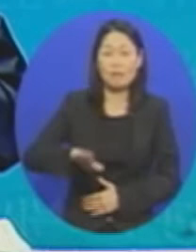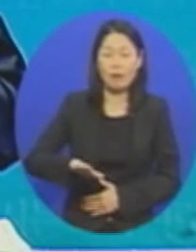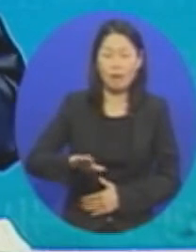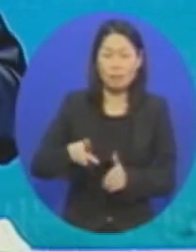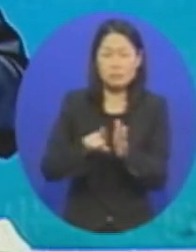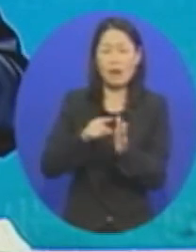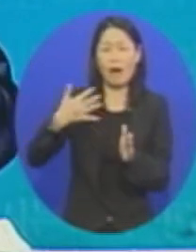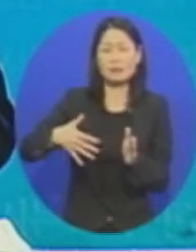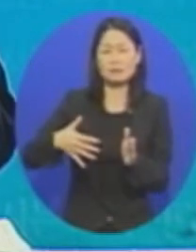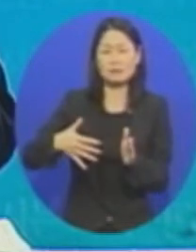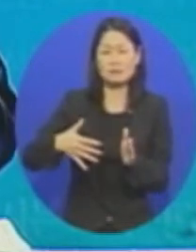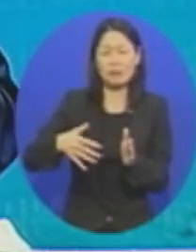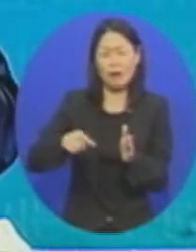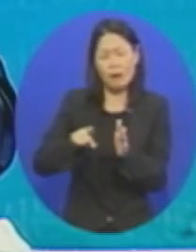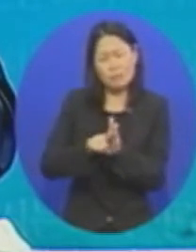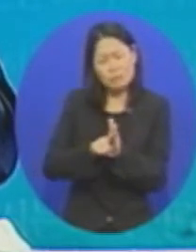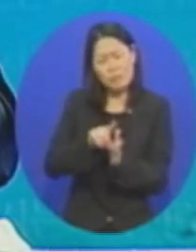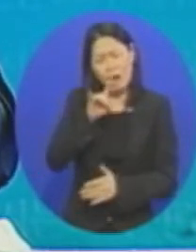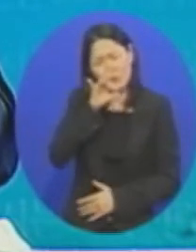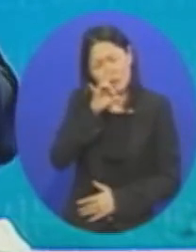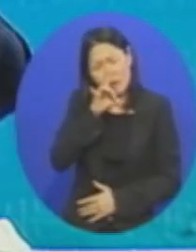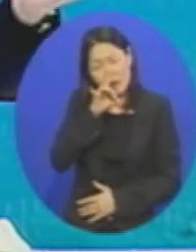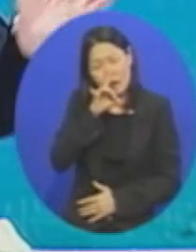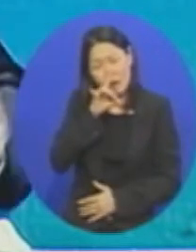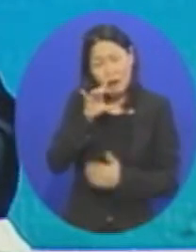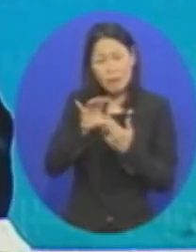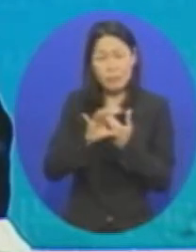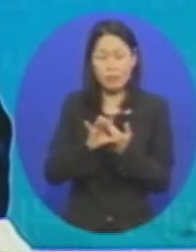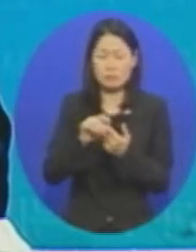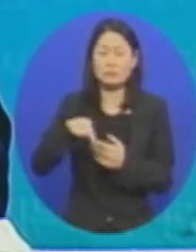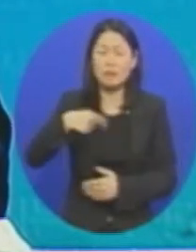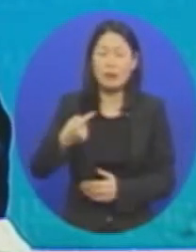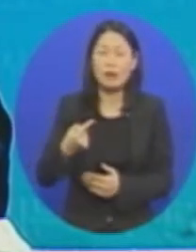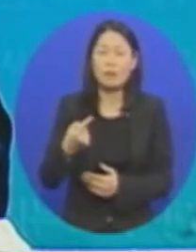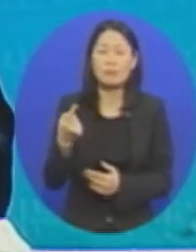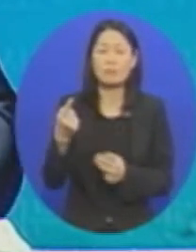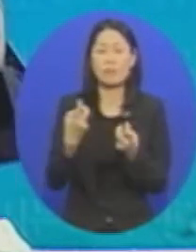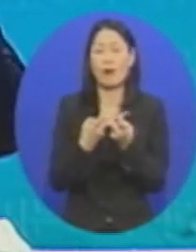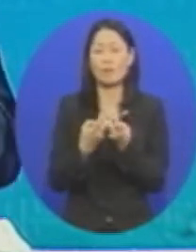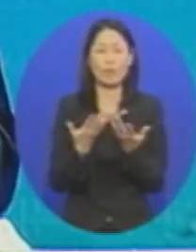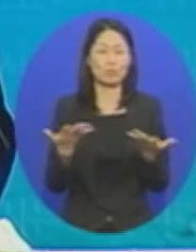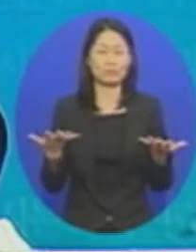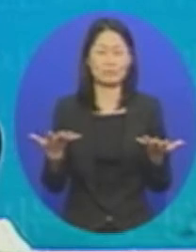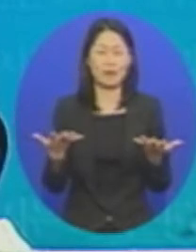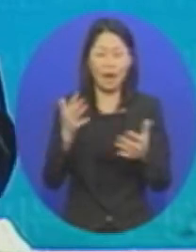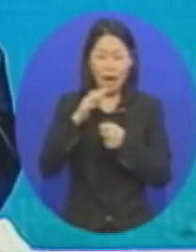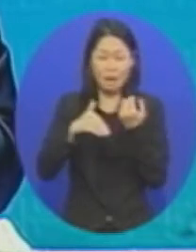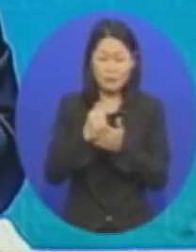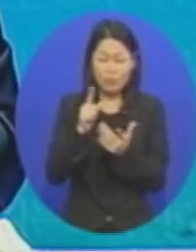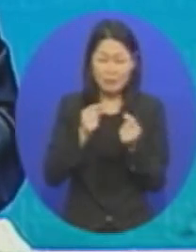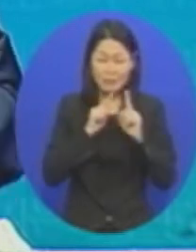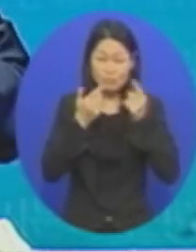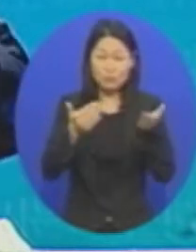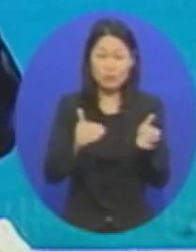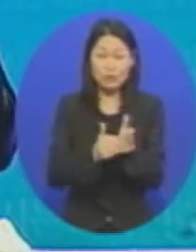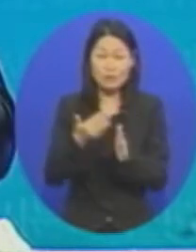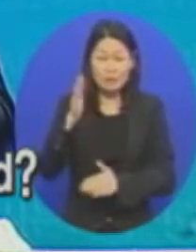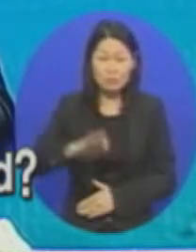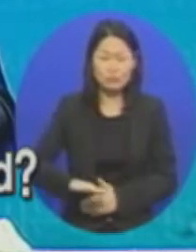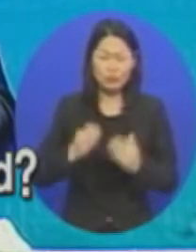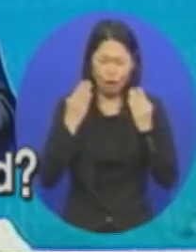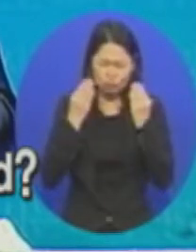믿어진다 또 안 믿어진다 그러면 그 다음엔 길이 없어요 하나님이 그렇게 말씀하셨는데 도 여전히